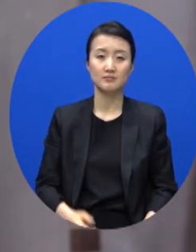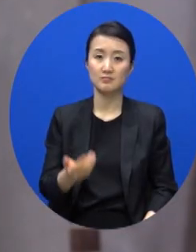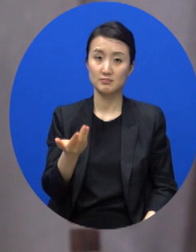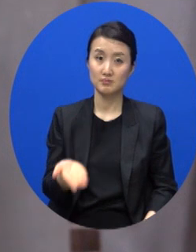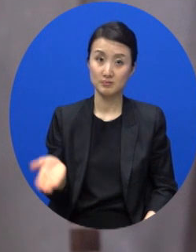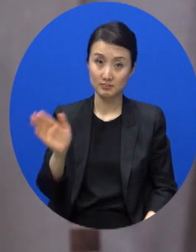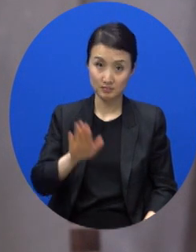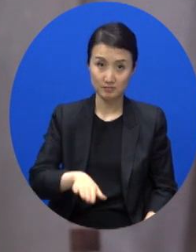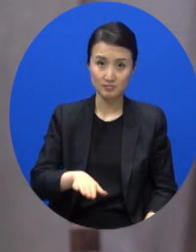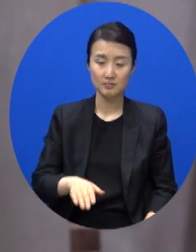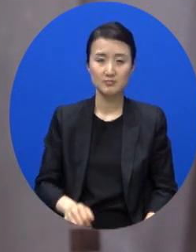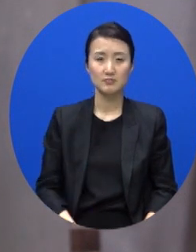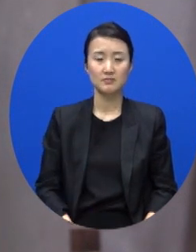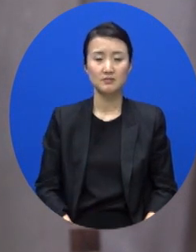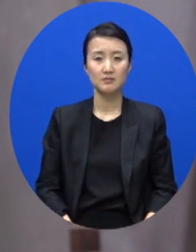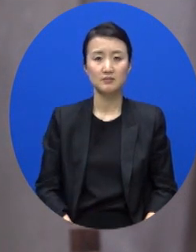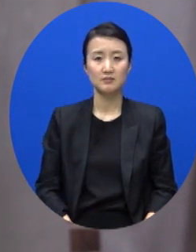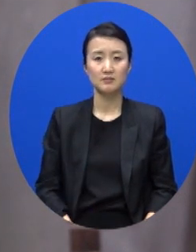그러나